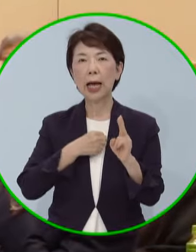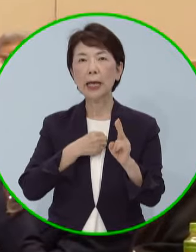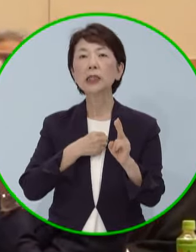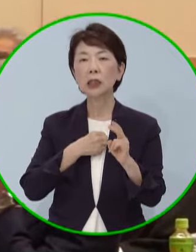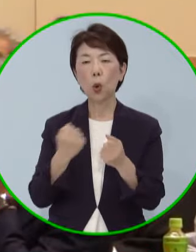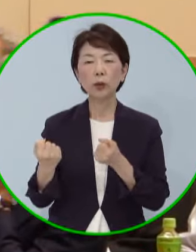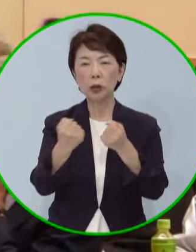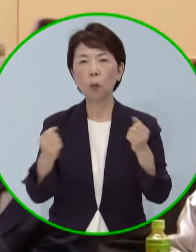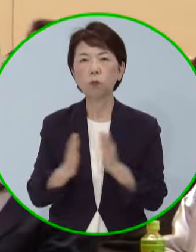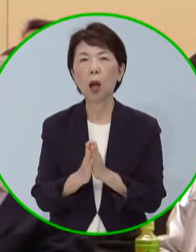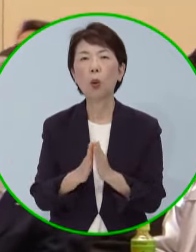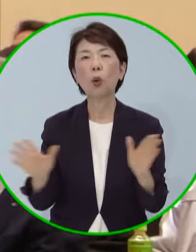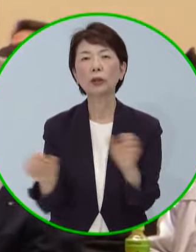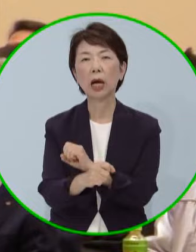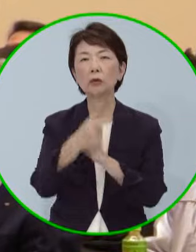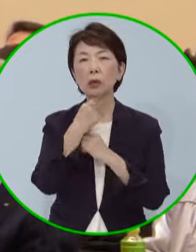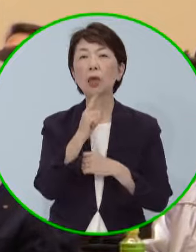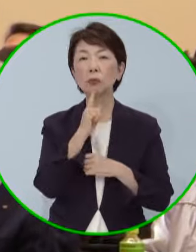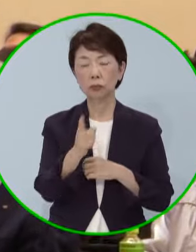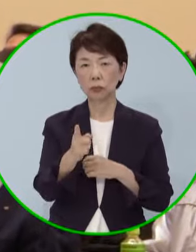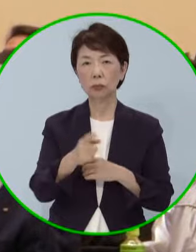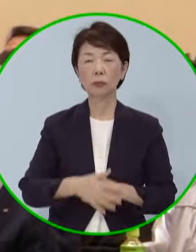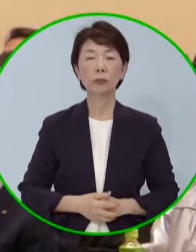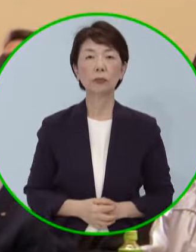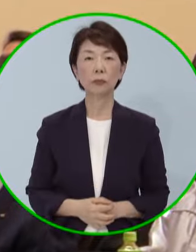をなくしたいとしていますなんだろうなとあのく感